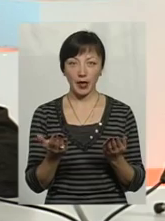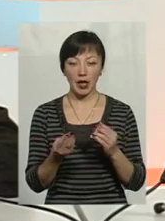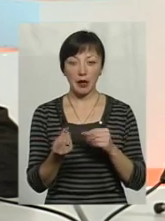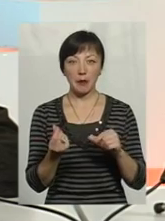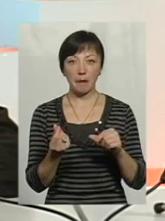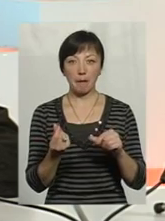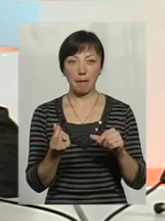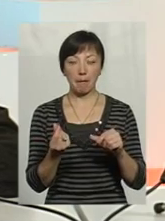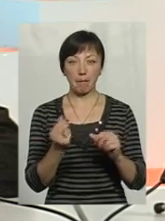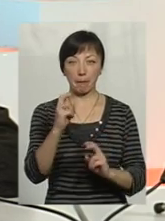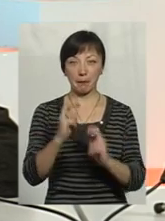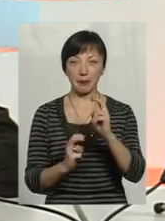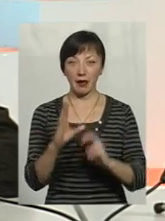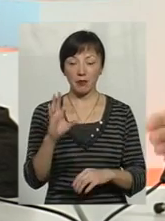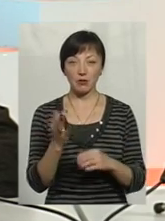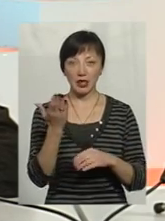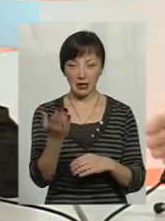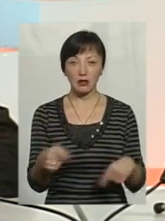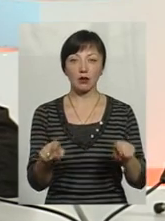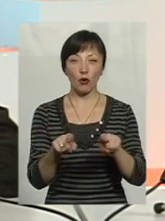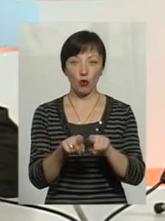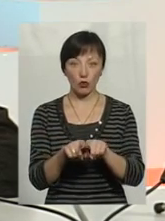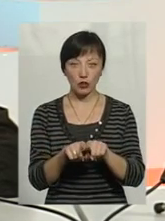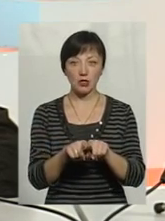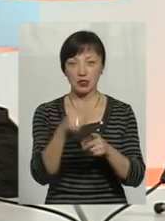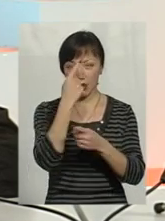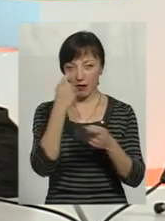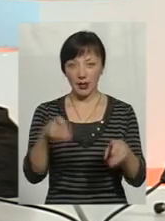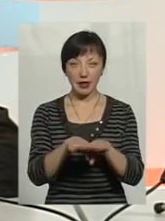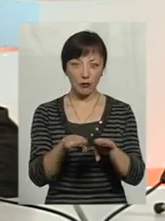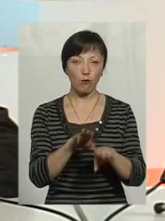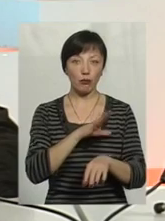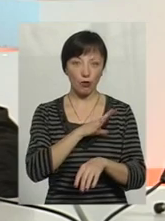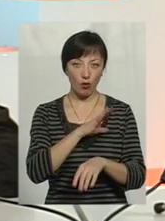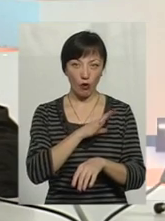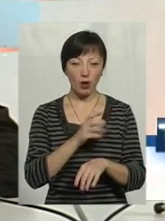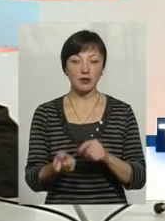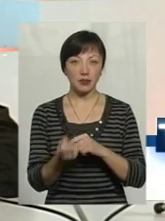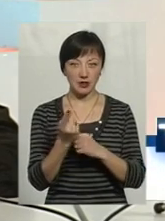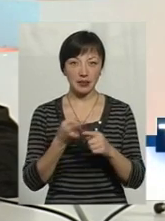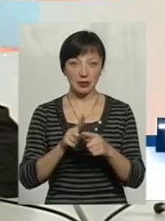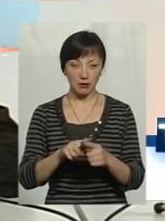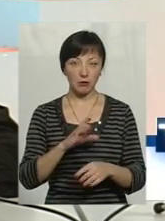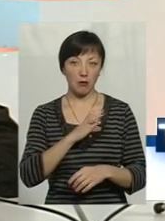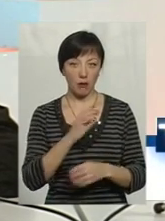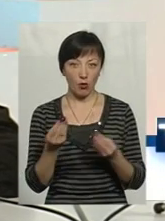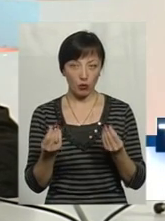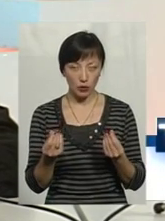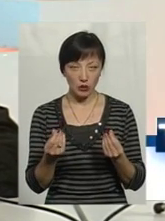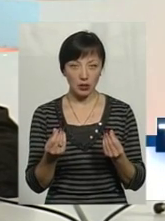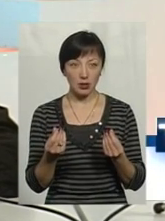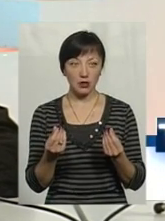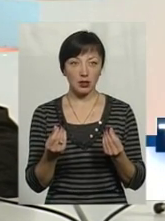підприємство, яке ти також заявляєш, нібито воно було джерелом тих статків, воно